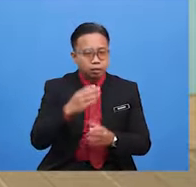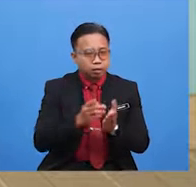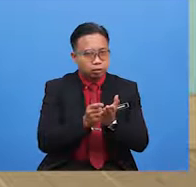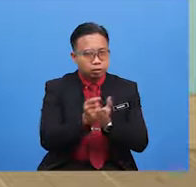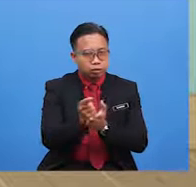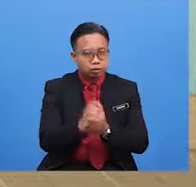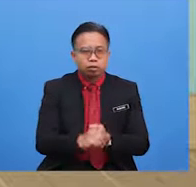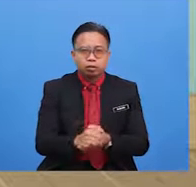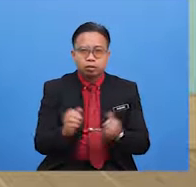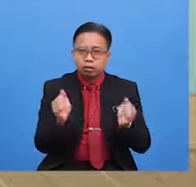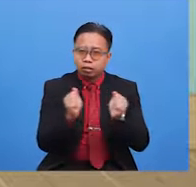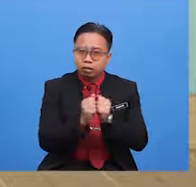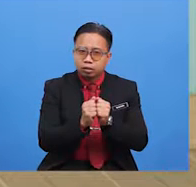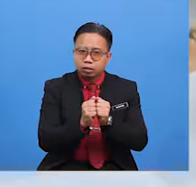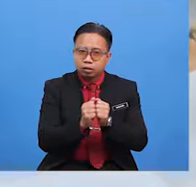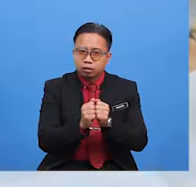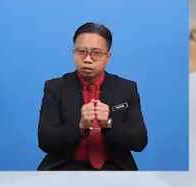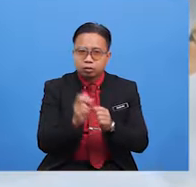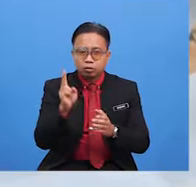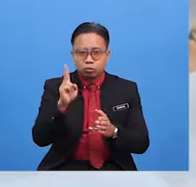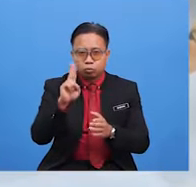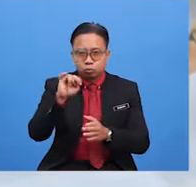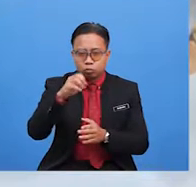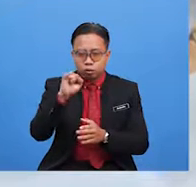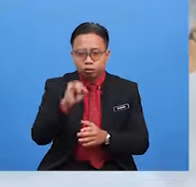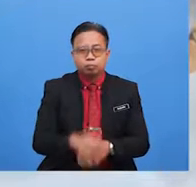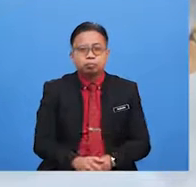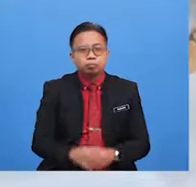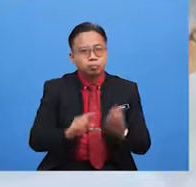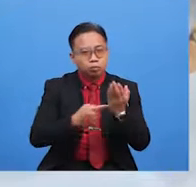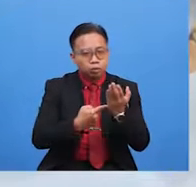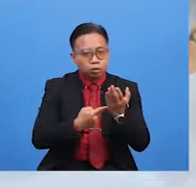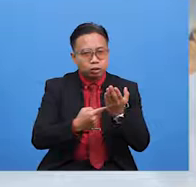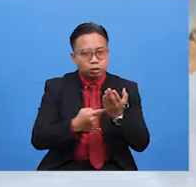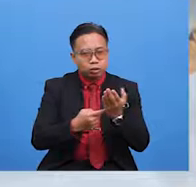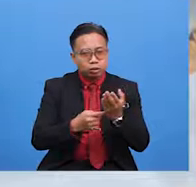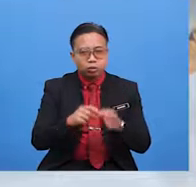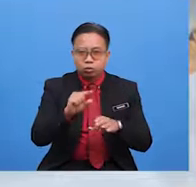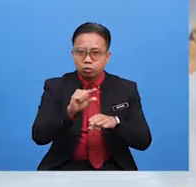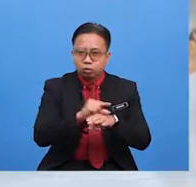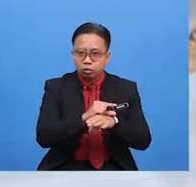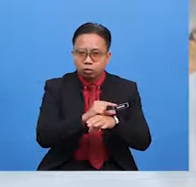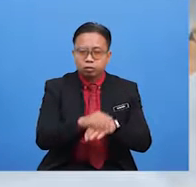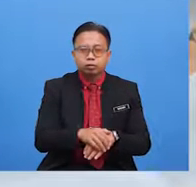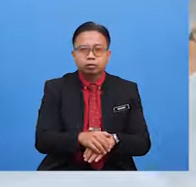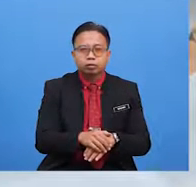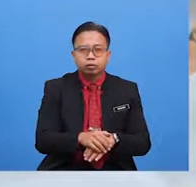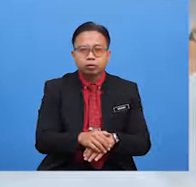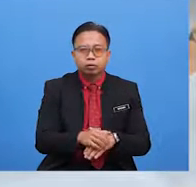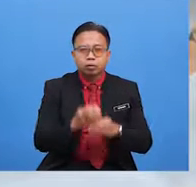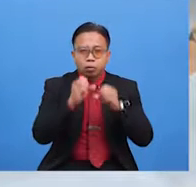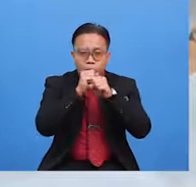teruskan dengan uji kaji seterusnya. Mula-mula, cikgu akan cuba menimbang jisin sebiji belum yang tidak